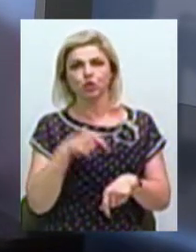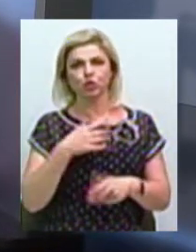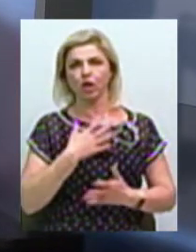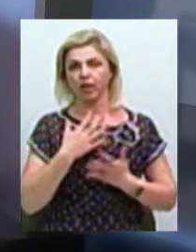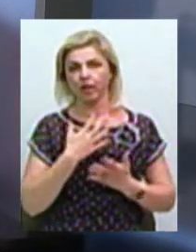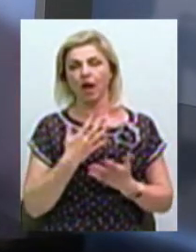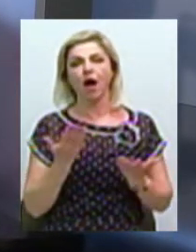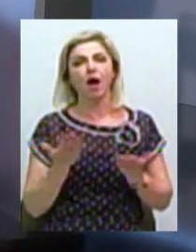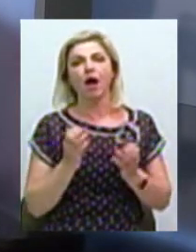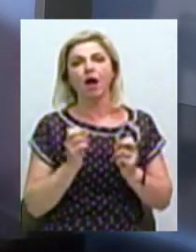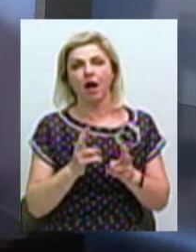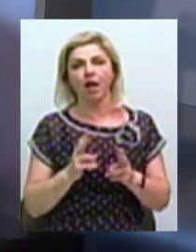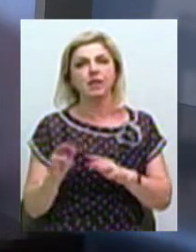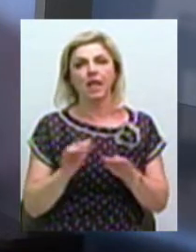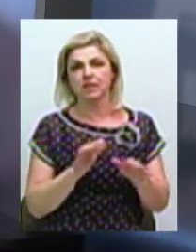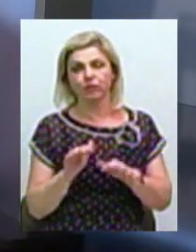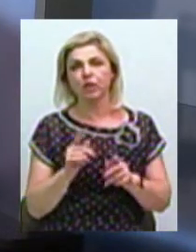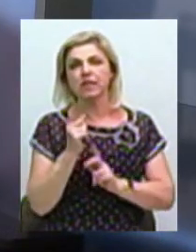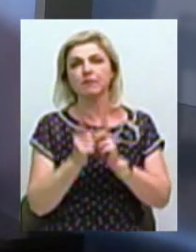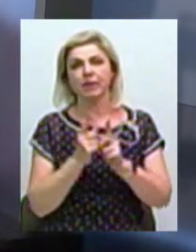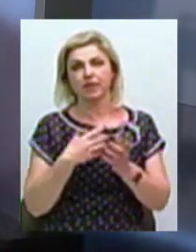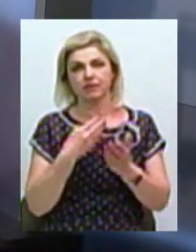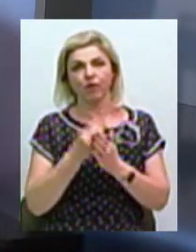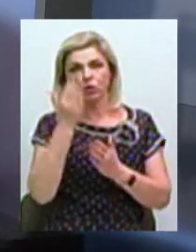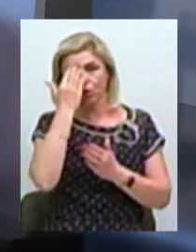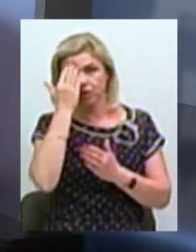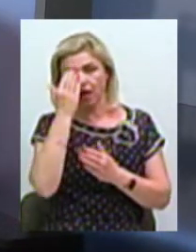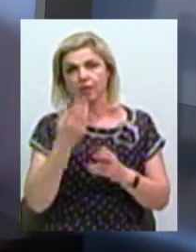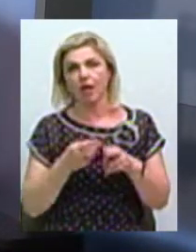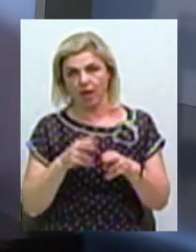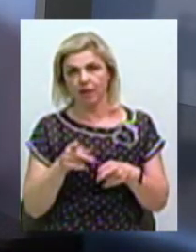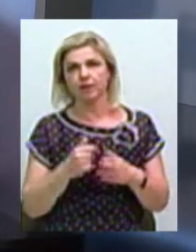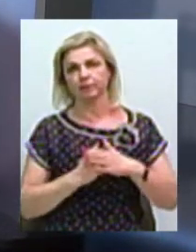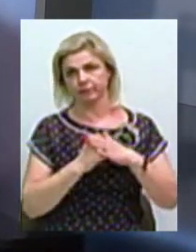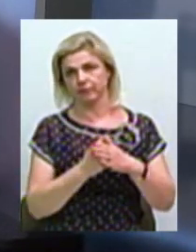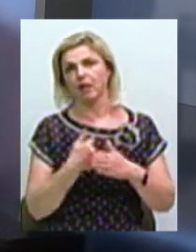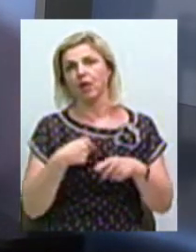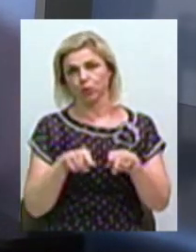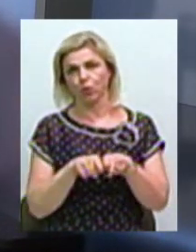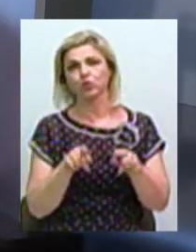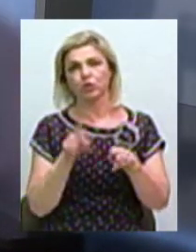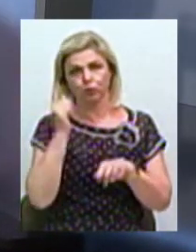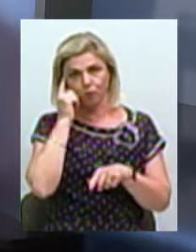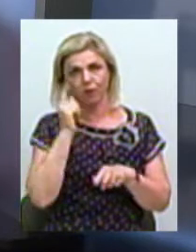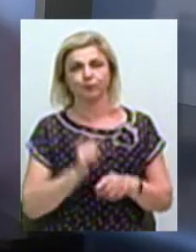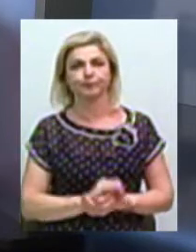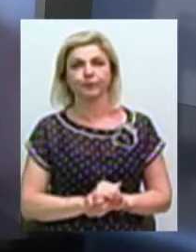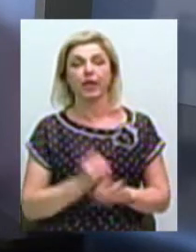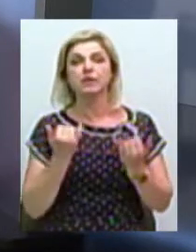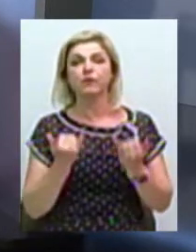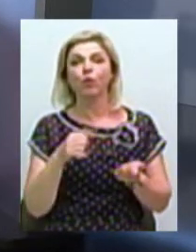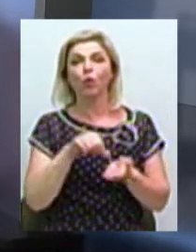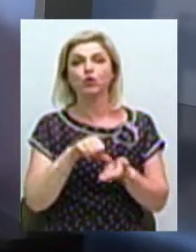оно действует, изменить свое сознание, и это и двигает ими, я тоже так думаю. Сьогодні